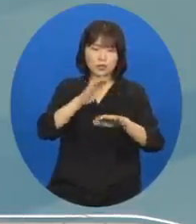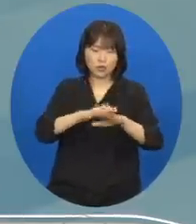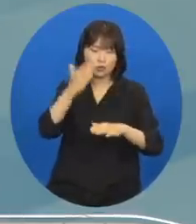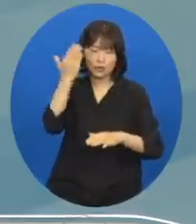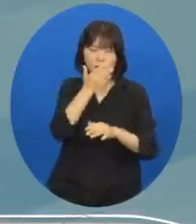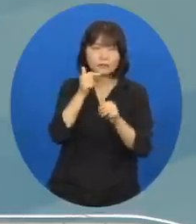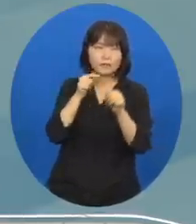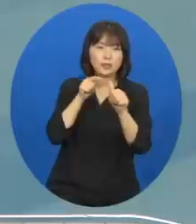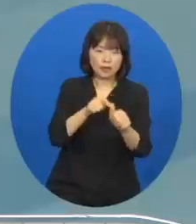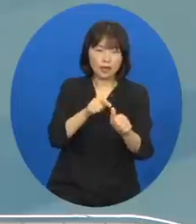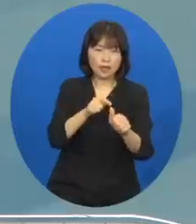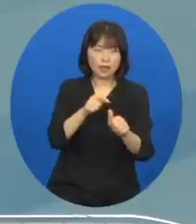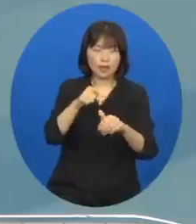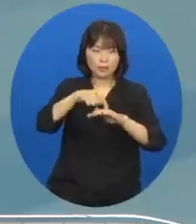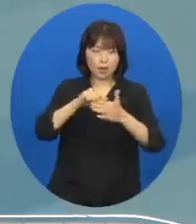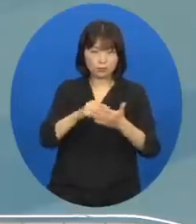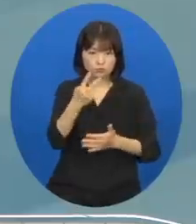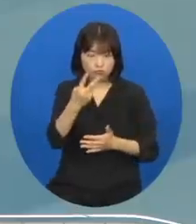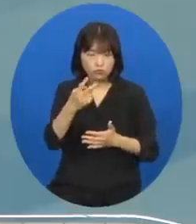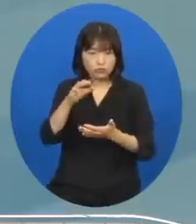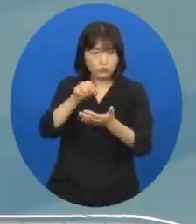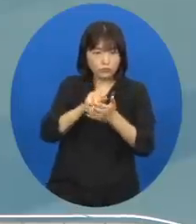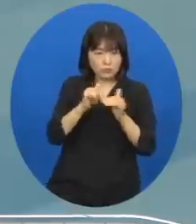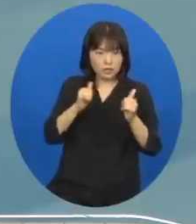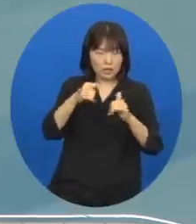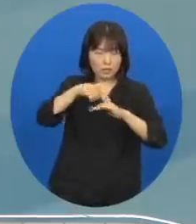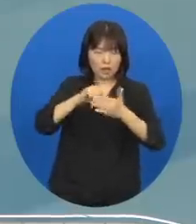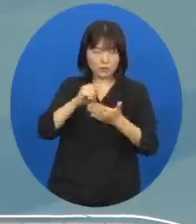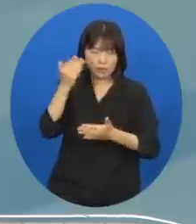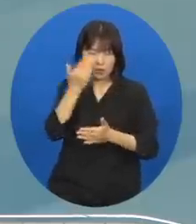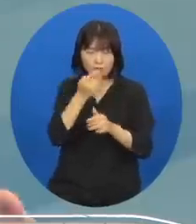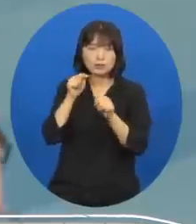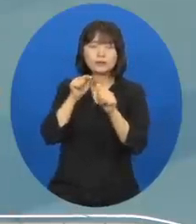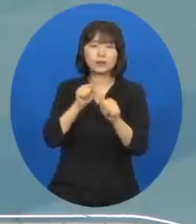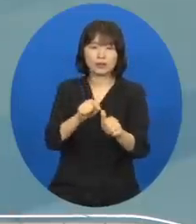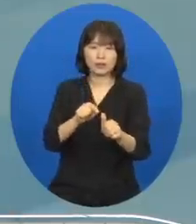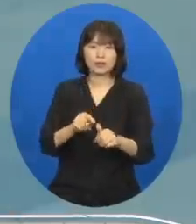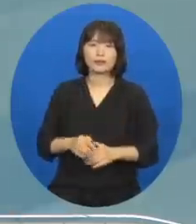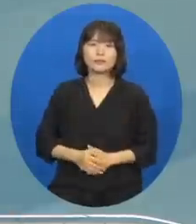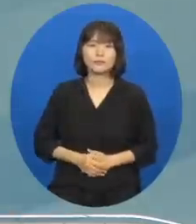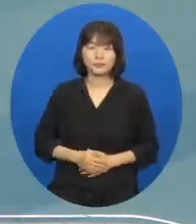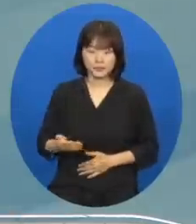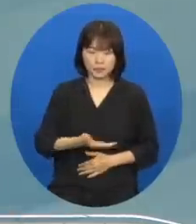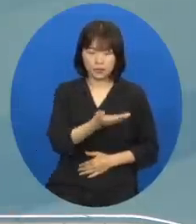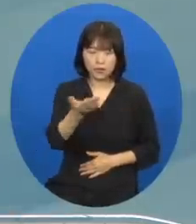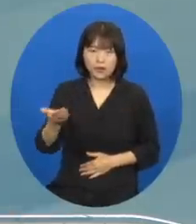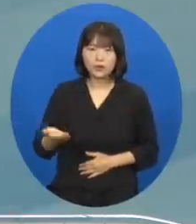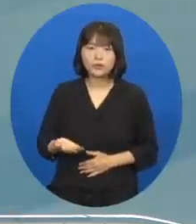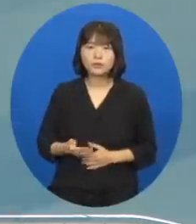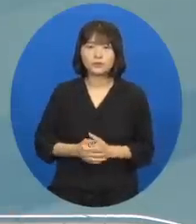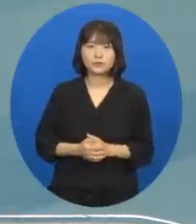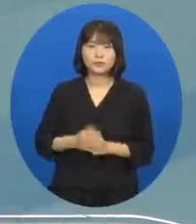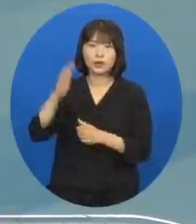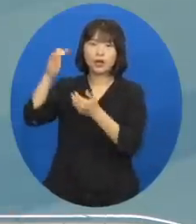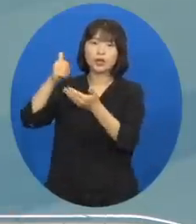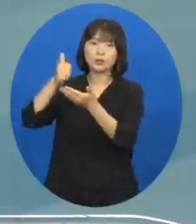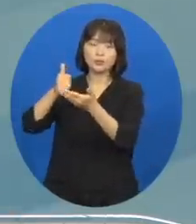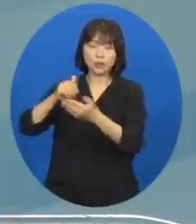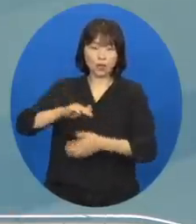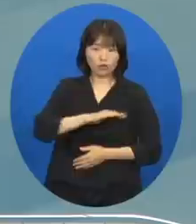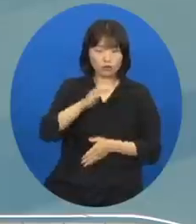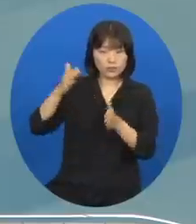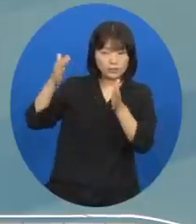두 마음을 품은 자들아 마음을 성결하게 하라. 여러분 하나님과 우리 사이만